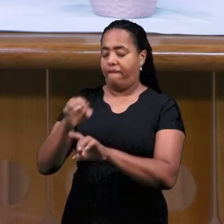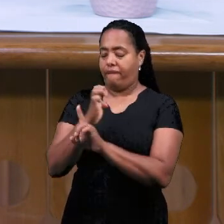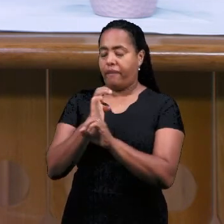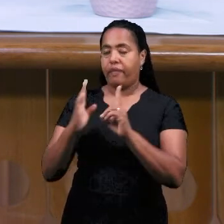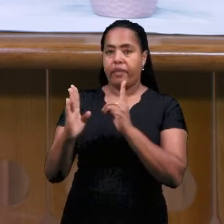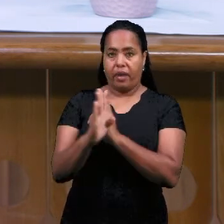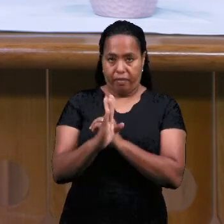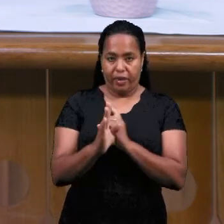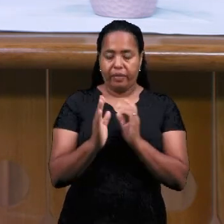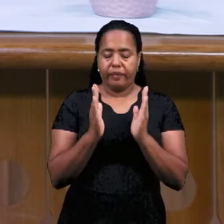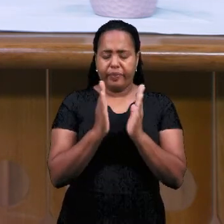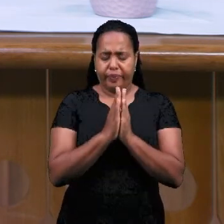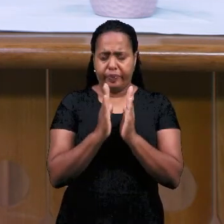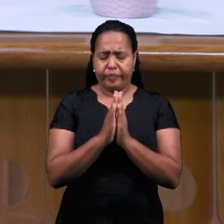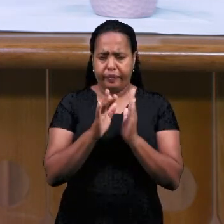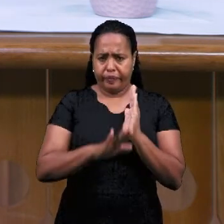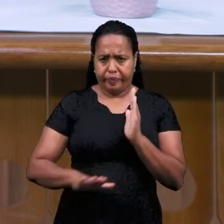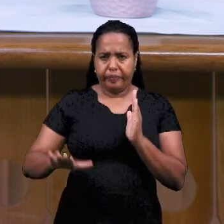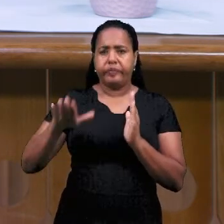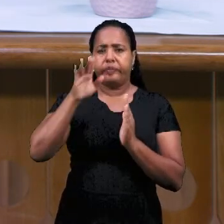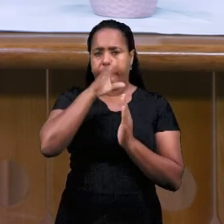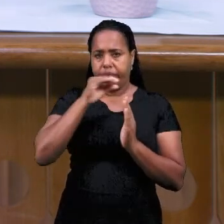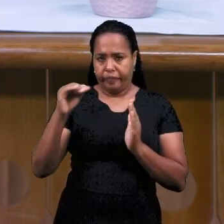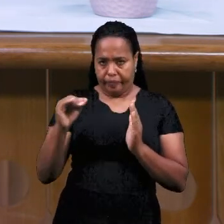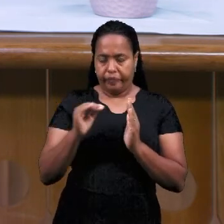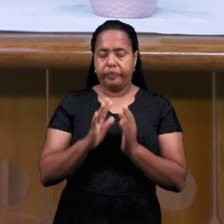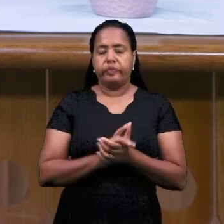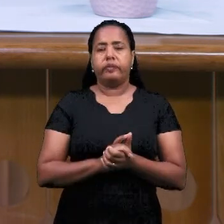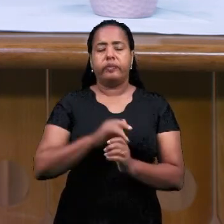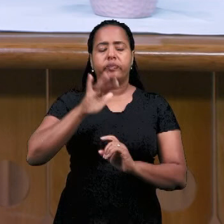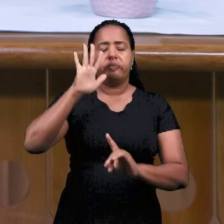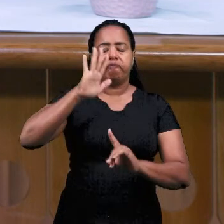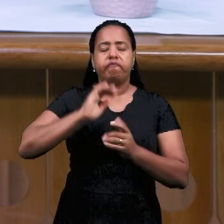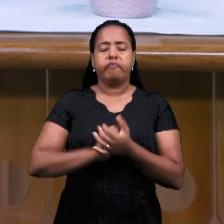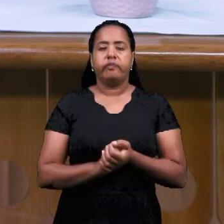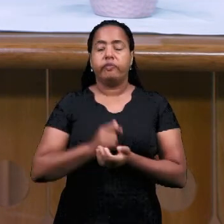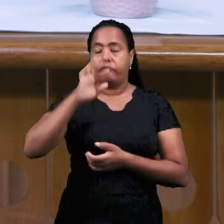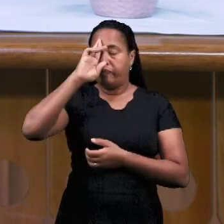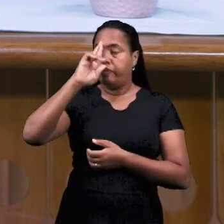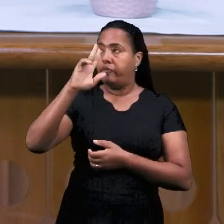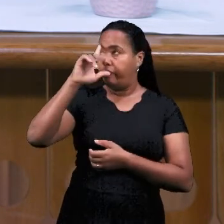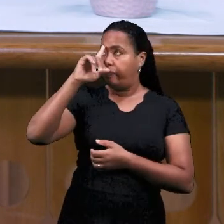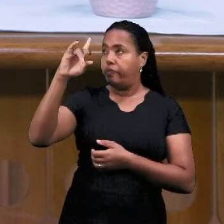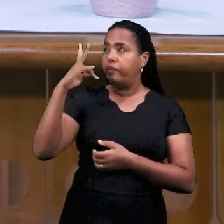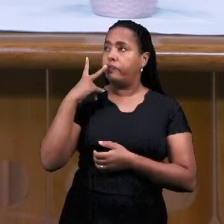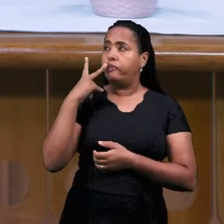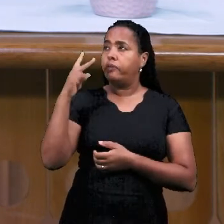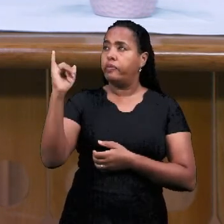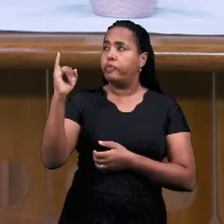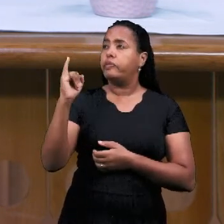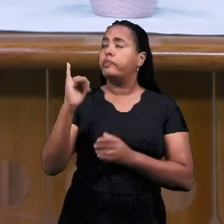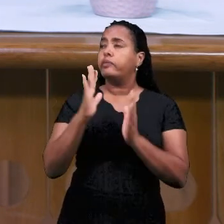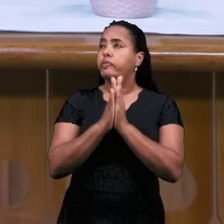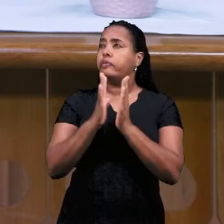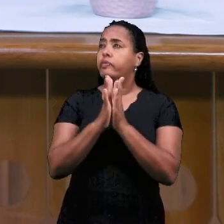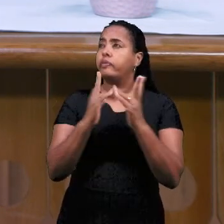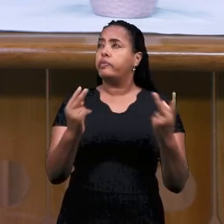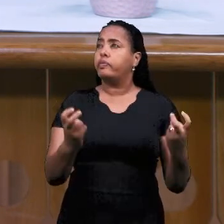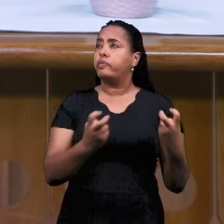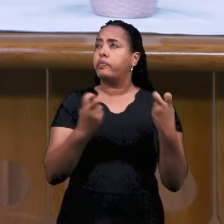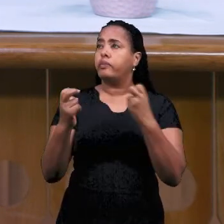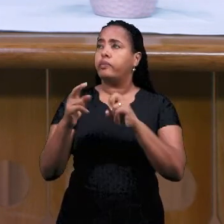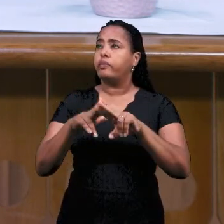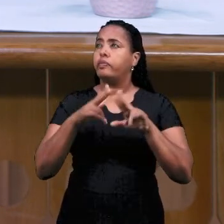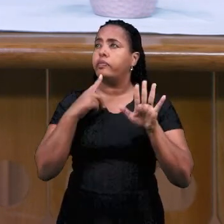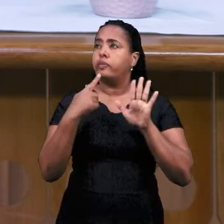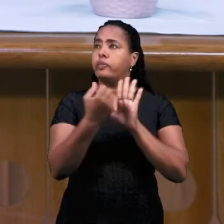dominicale. Prions pour les enfants intermédiaires et adolescents. Seigneur notre Dieu et Père, nous prions toi Nous prions par le pouvoir du